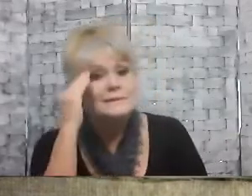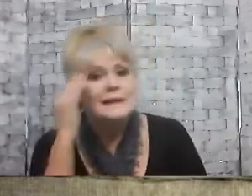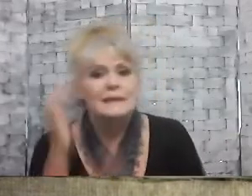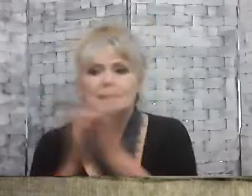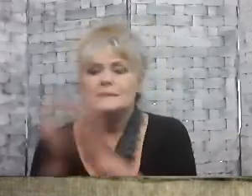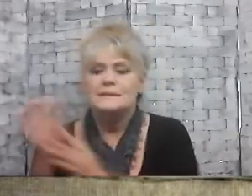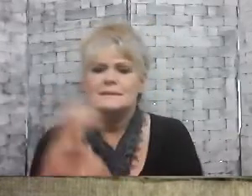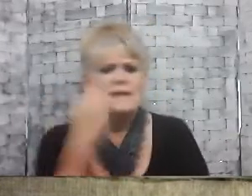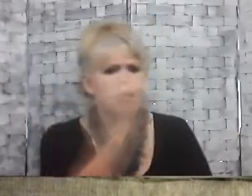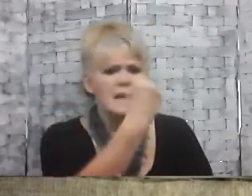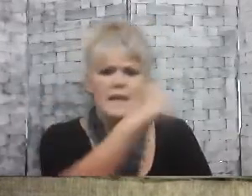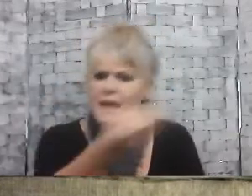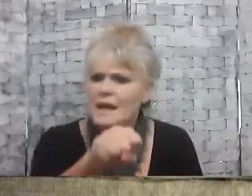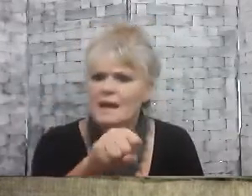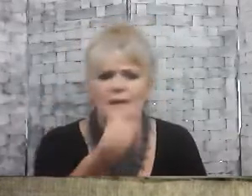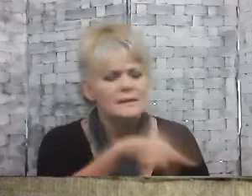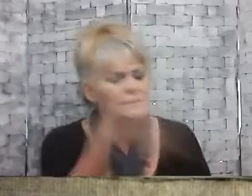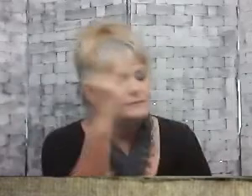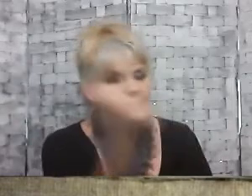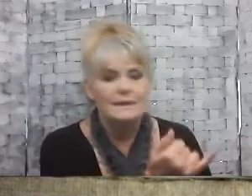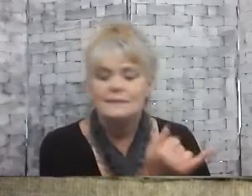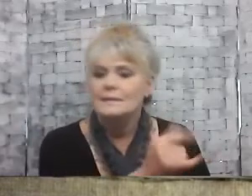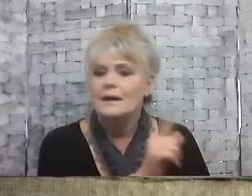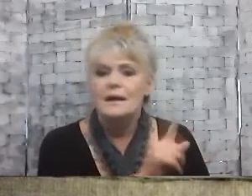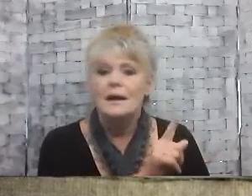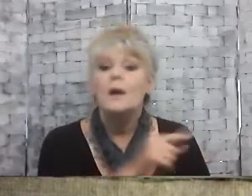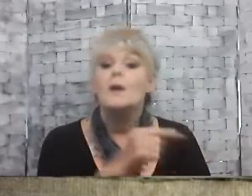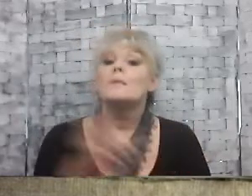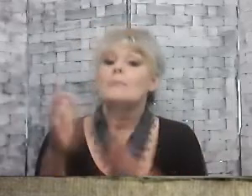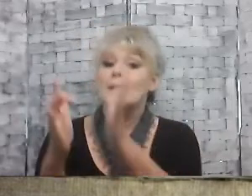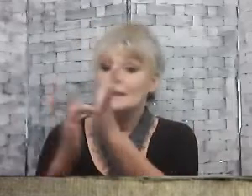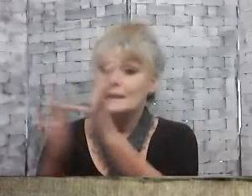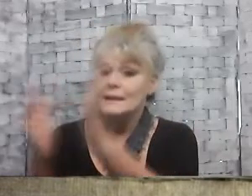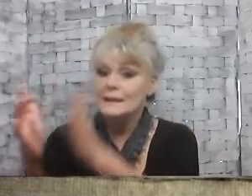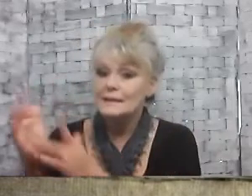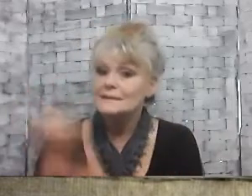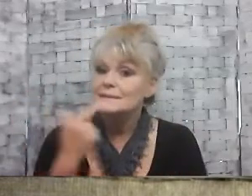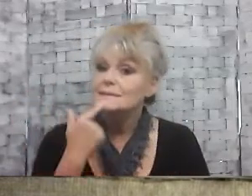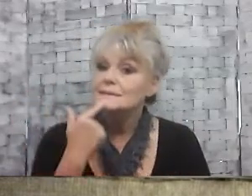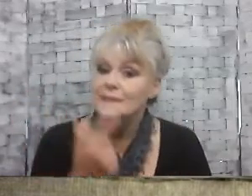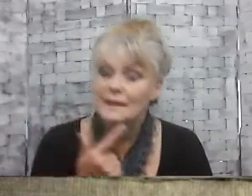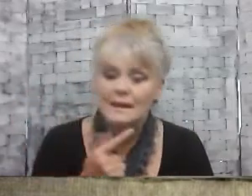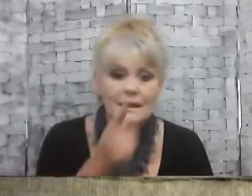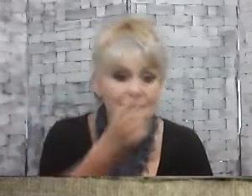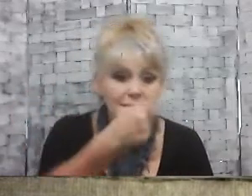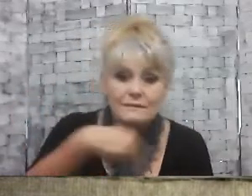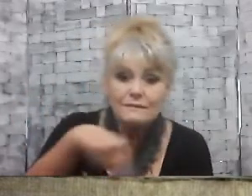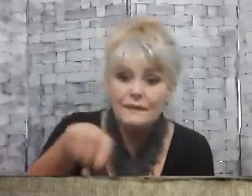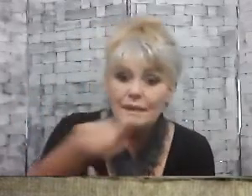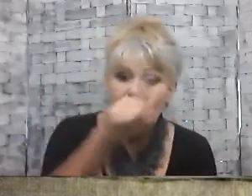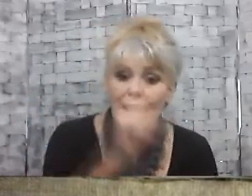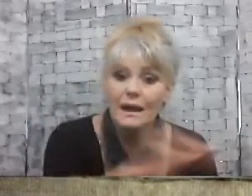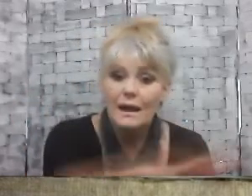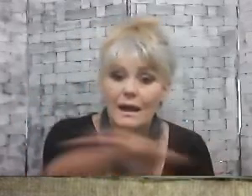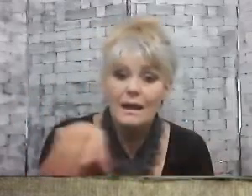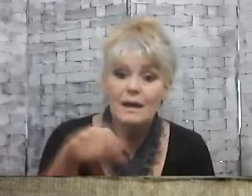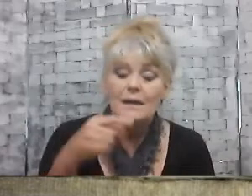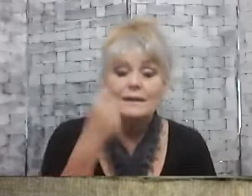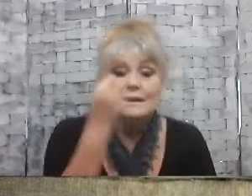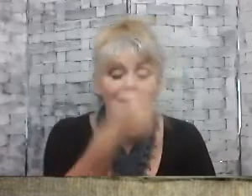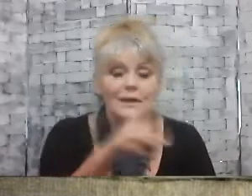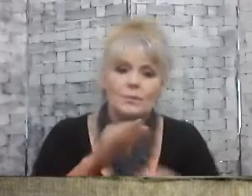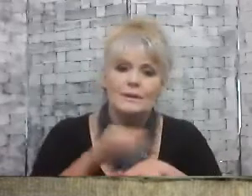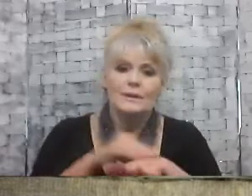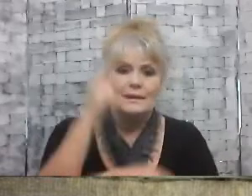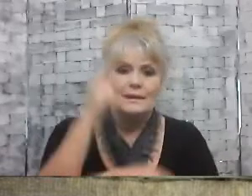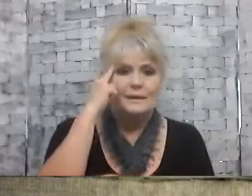antwoord, nee, julle mis nog steeds die bus. En dis nie wat hy sê nie, hoor wat sê hy? Dis nie vir julle gegee om die tye te ken